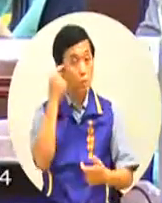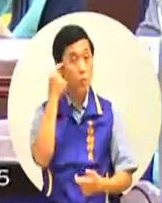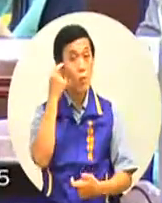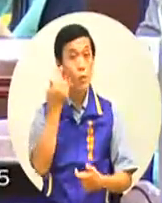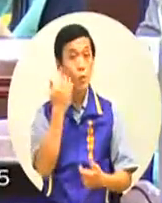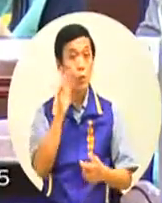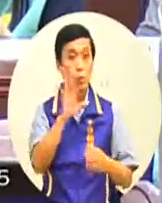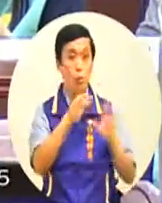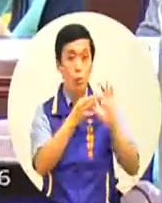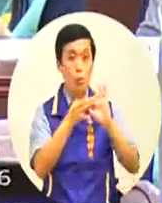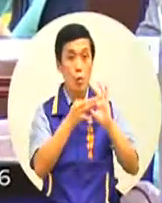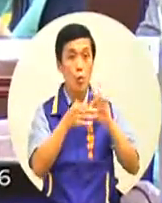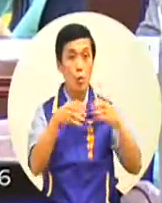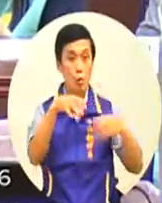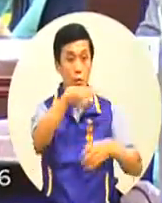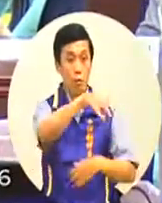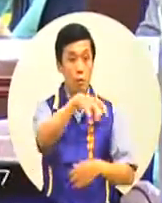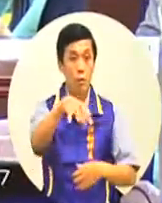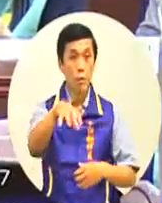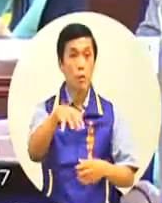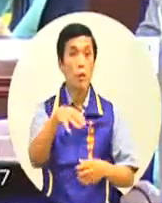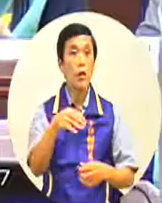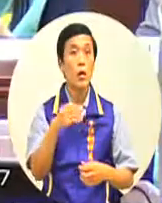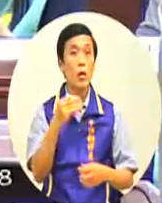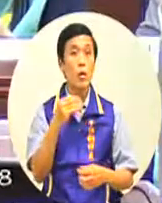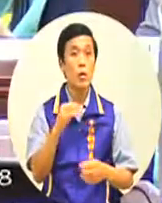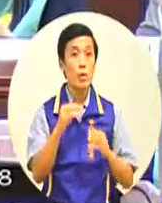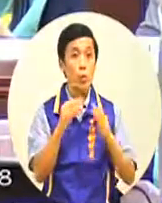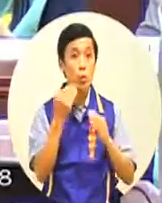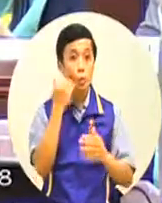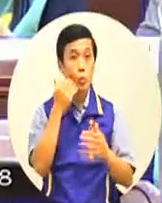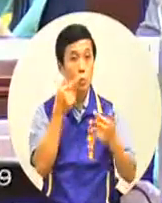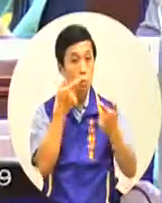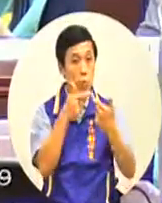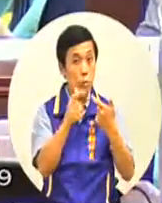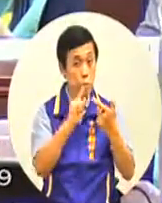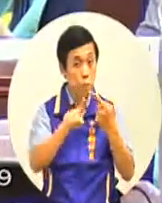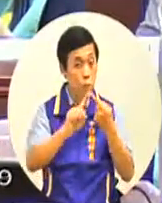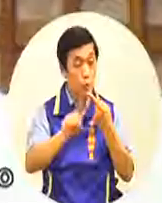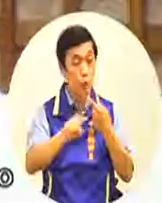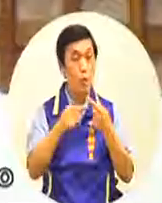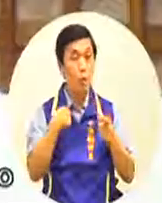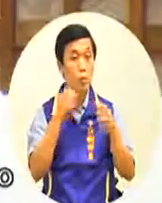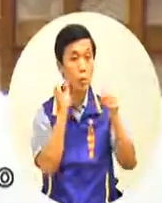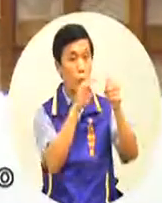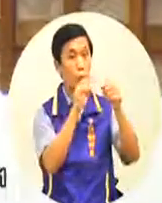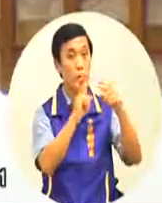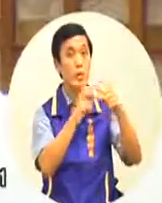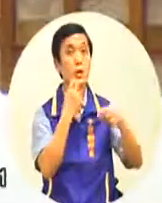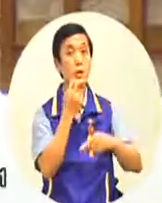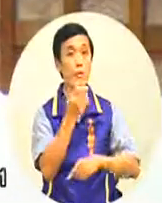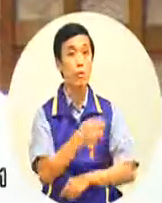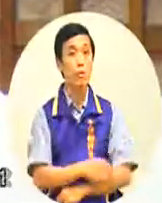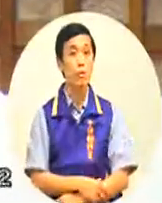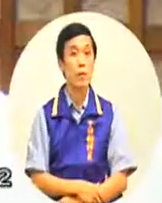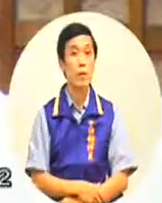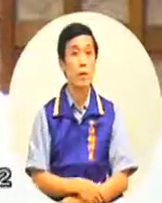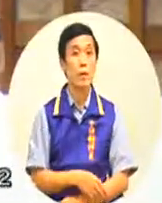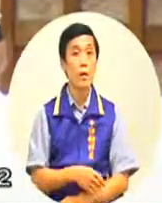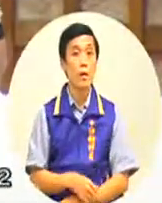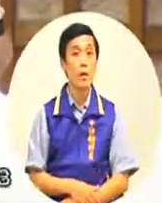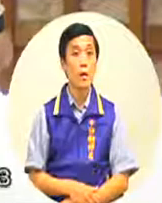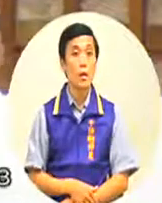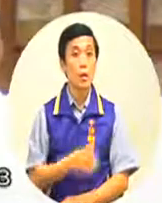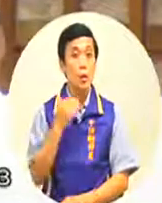位觉得这边 局长如果有危险，你就马上送医院就好了嘛。 啊？ 你个